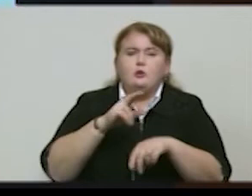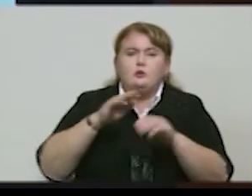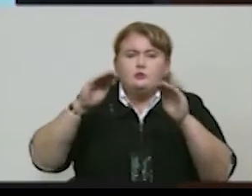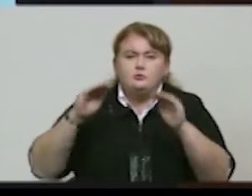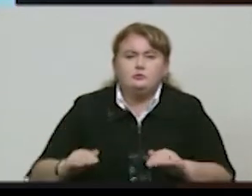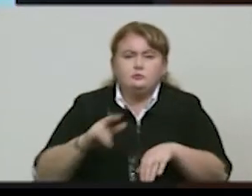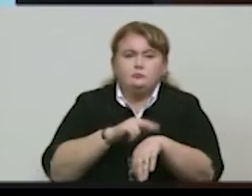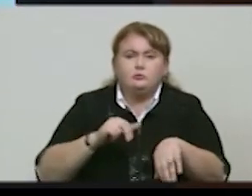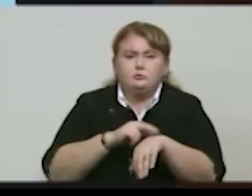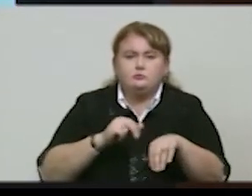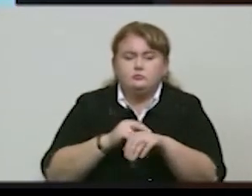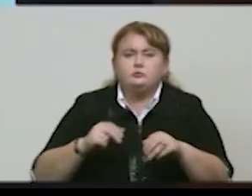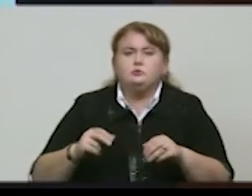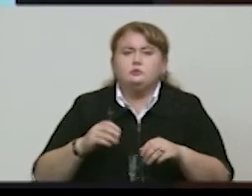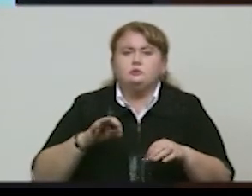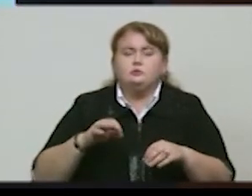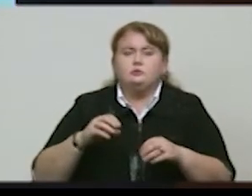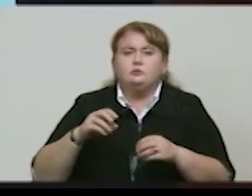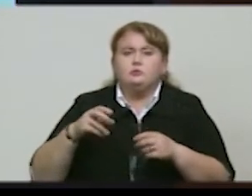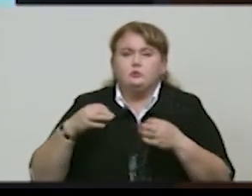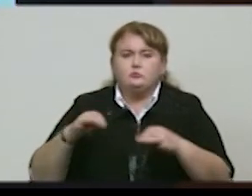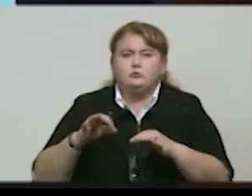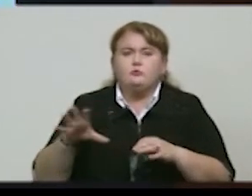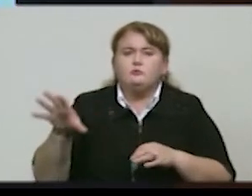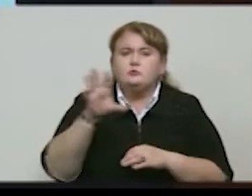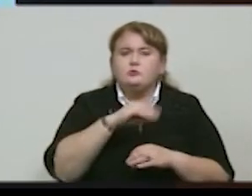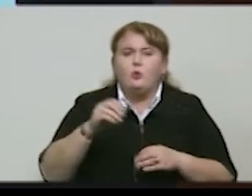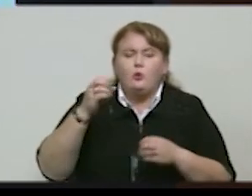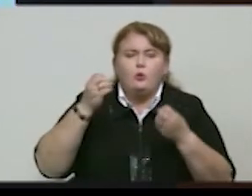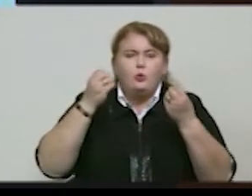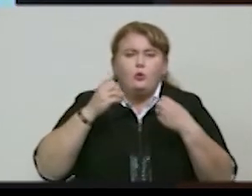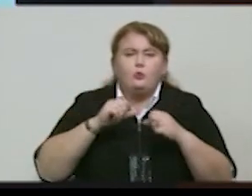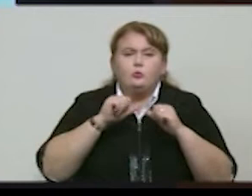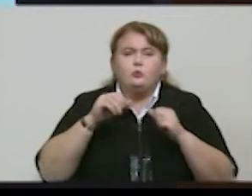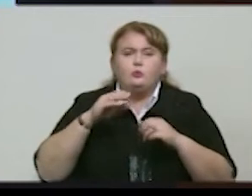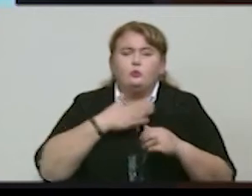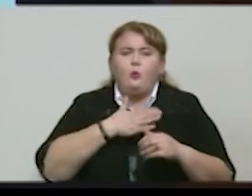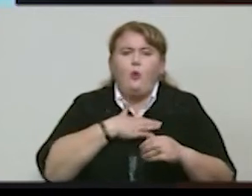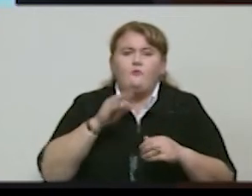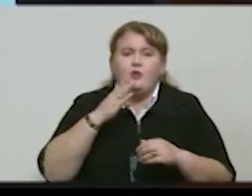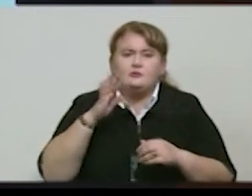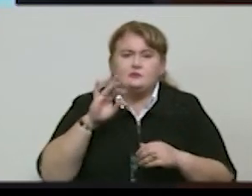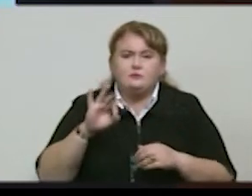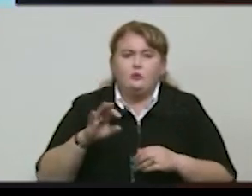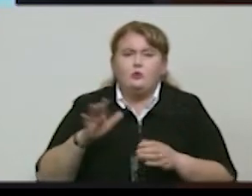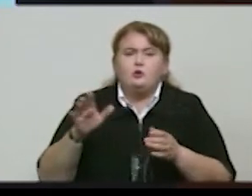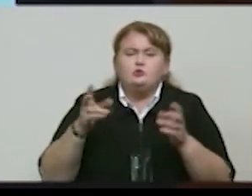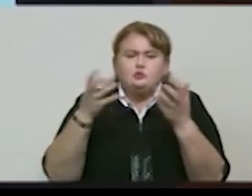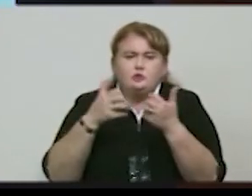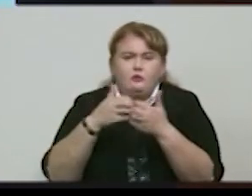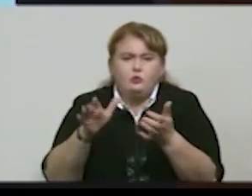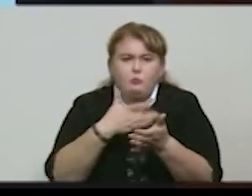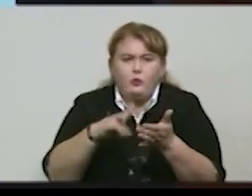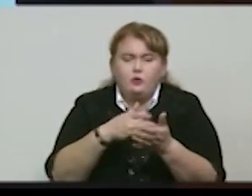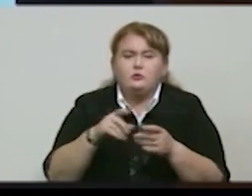чины из коренного населения, все духовенство, счетоводы, бухгалтеры, которые работали